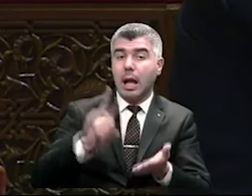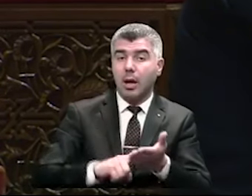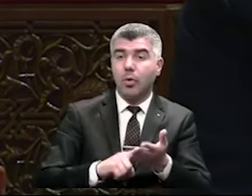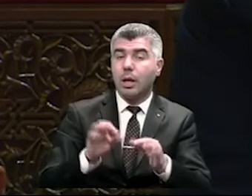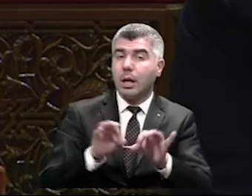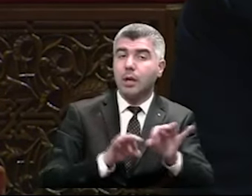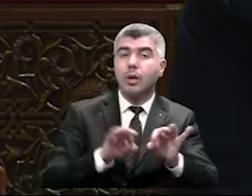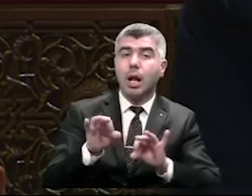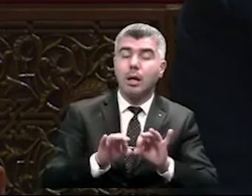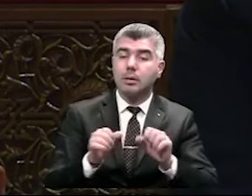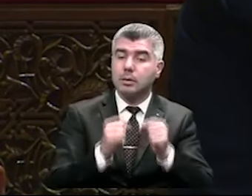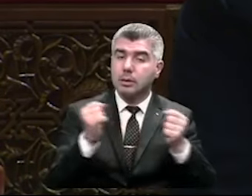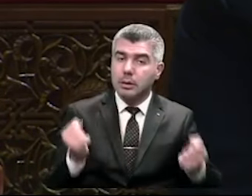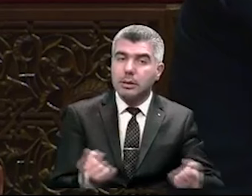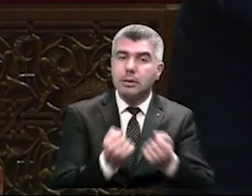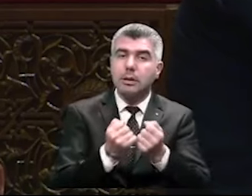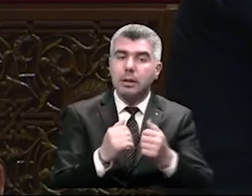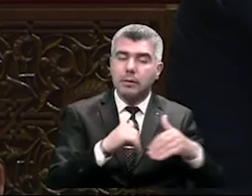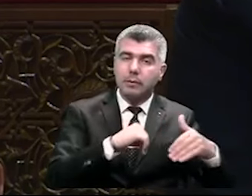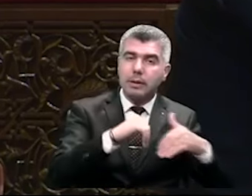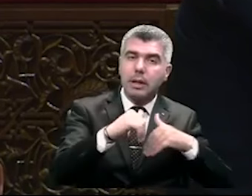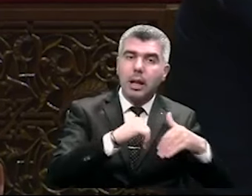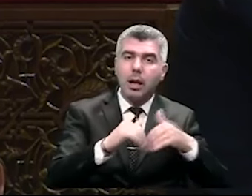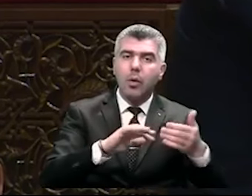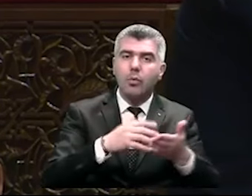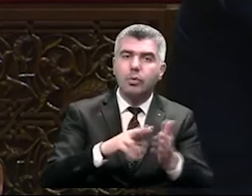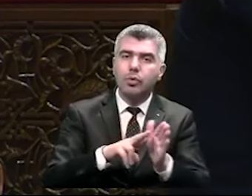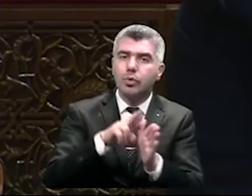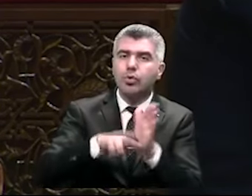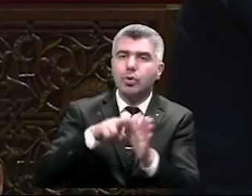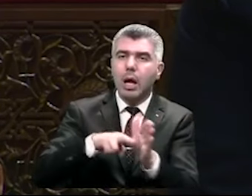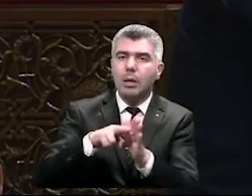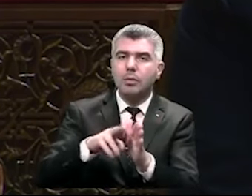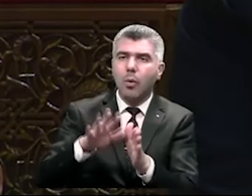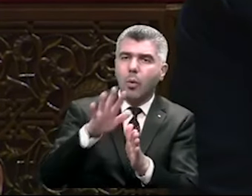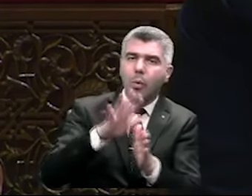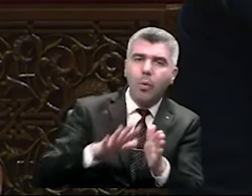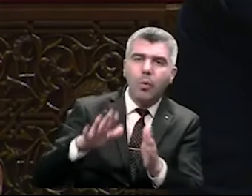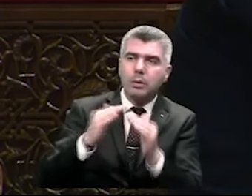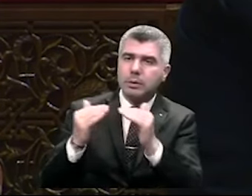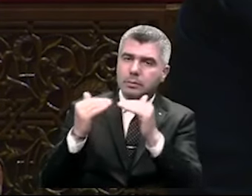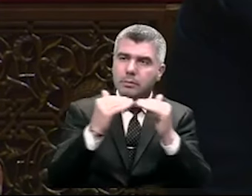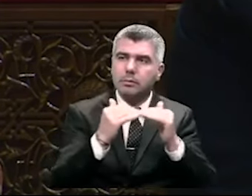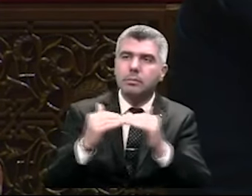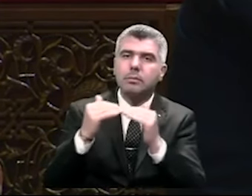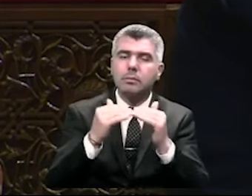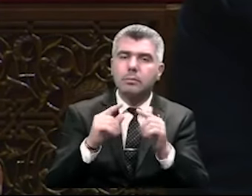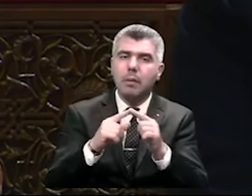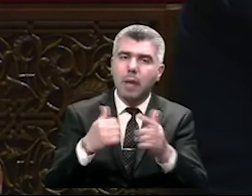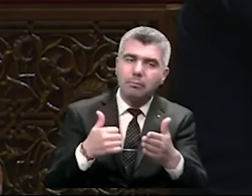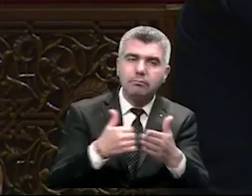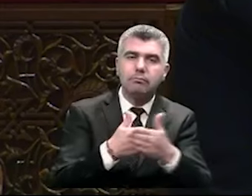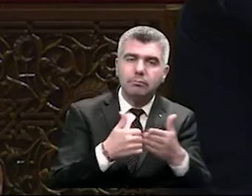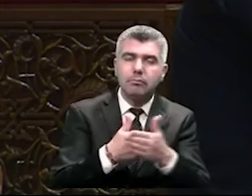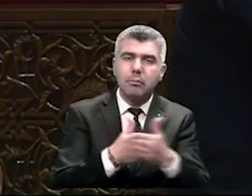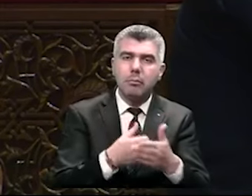موازيه لتنميه صيانه الهيكل الطرقي لربط كافه جهات المملكه وفك العزله عنها وكذا لدرع الحوادث التي قد يروح